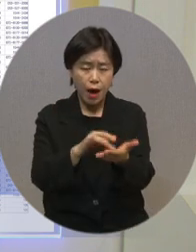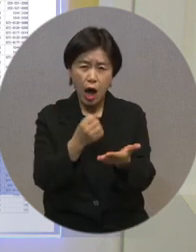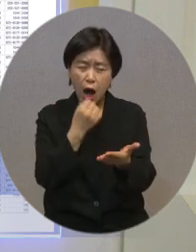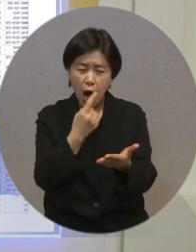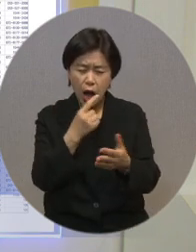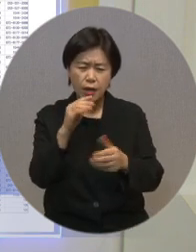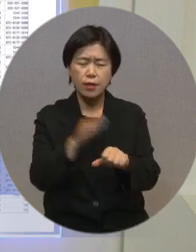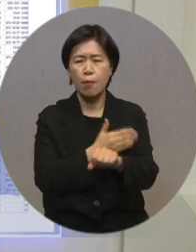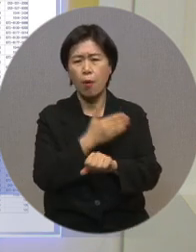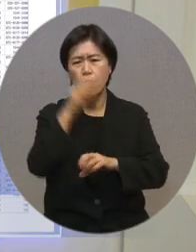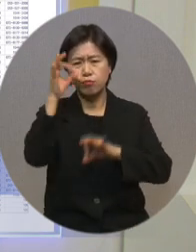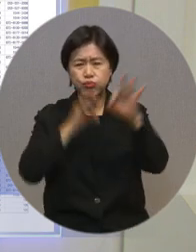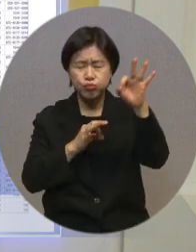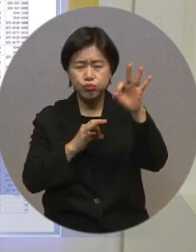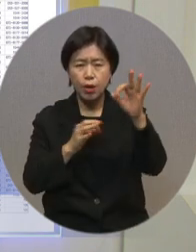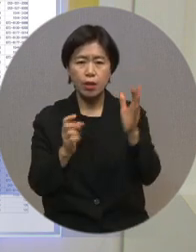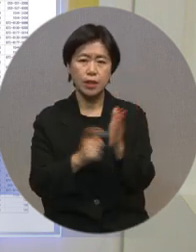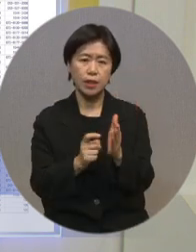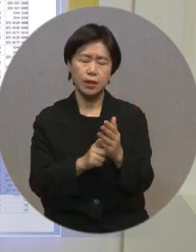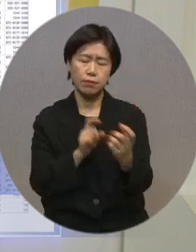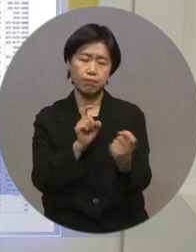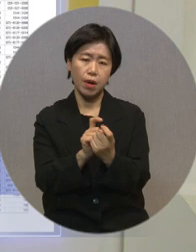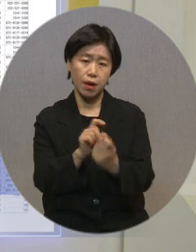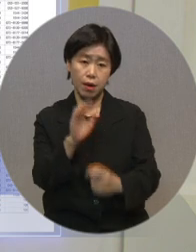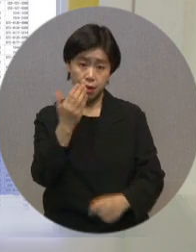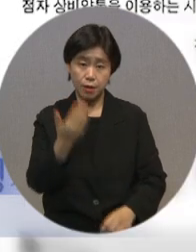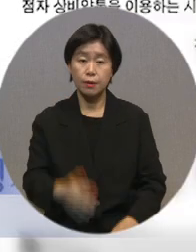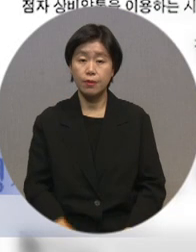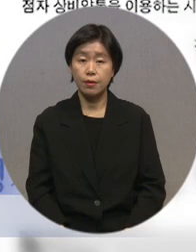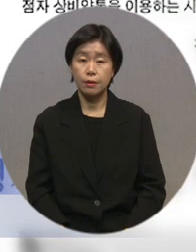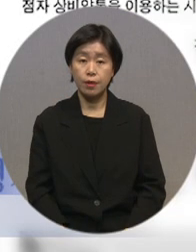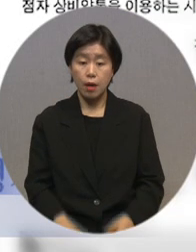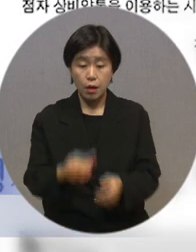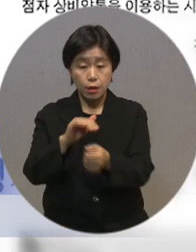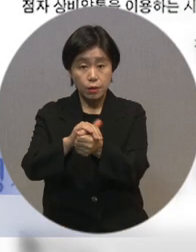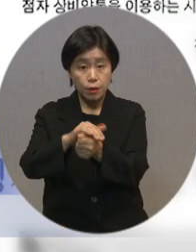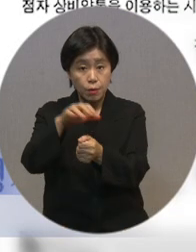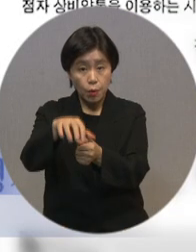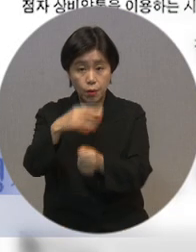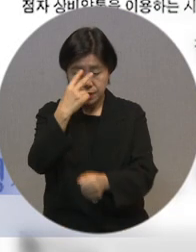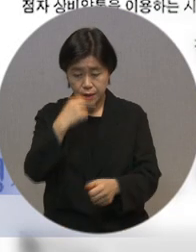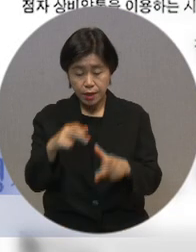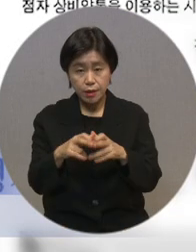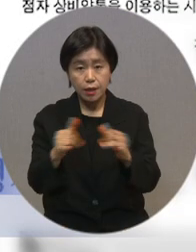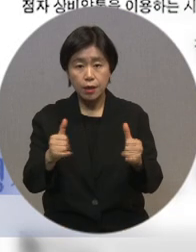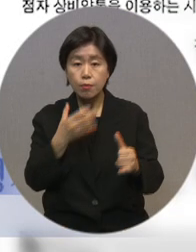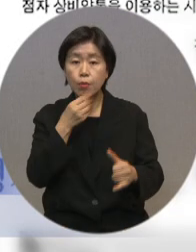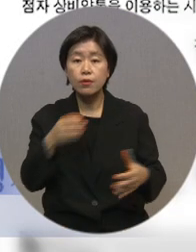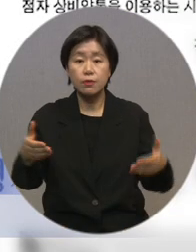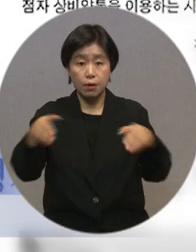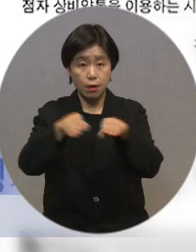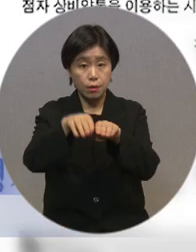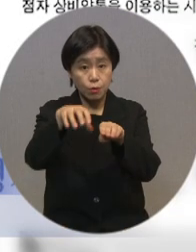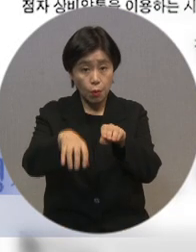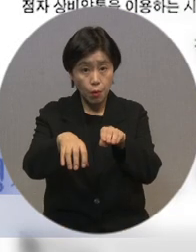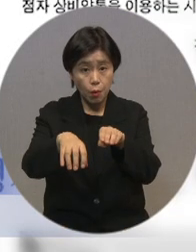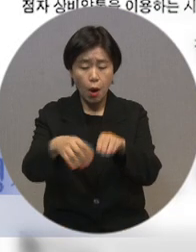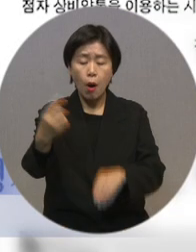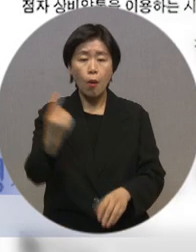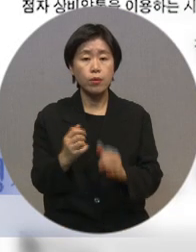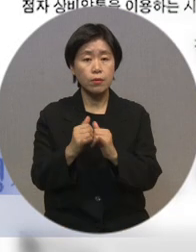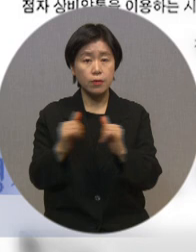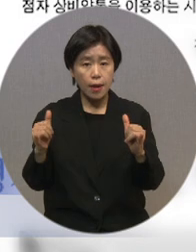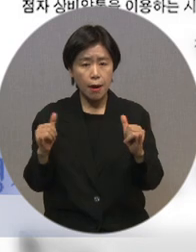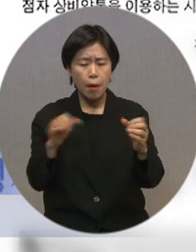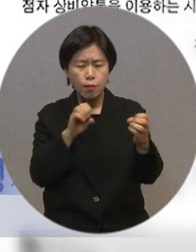먹음으로써 위급한 상황이 발생할 수도 있는데요 경상부도 시각 장인 복지관이이 복지관 이용자와 이야기